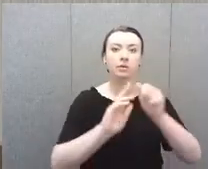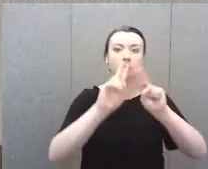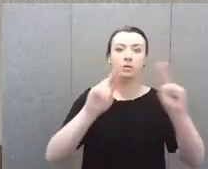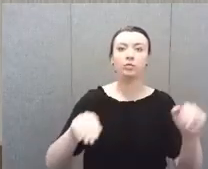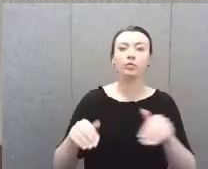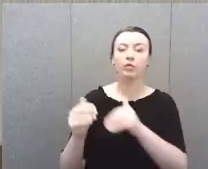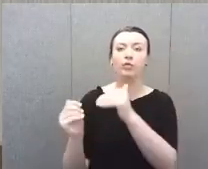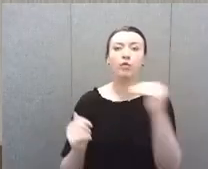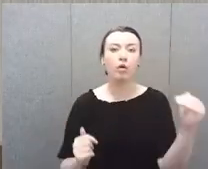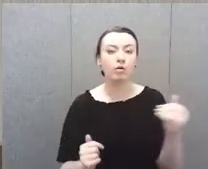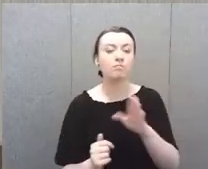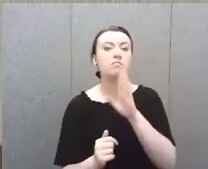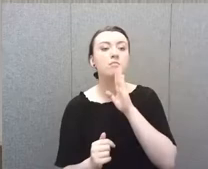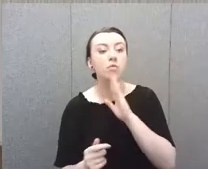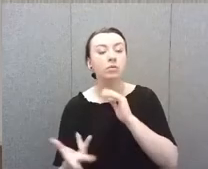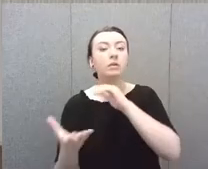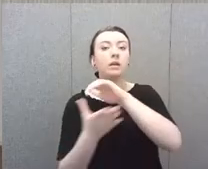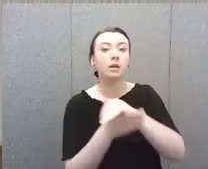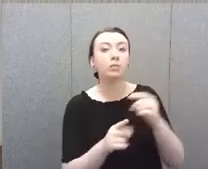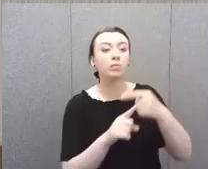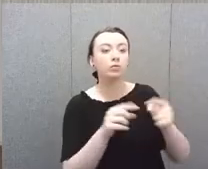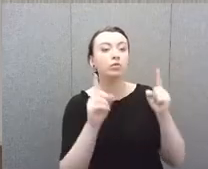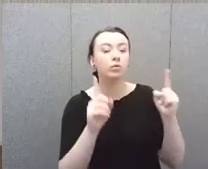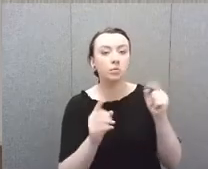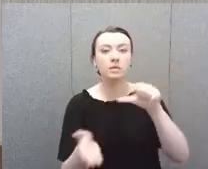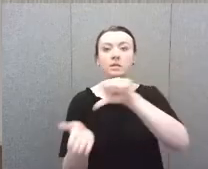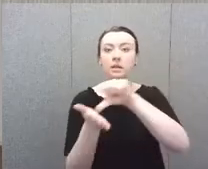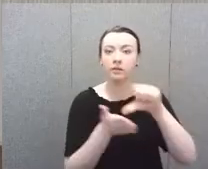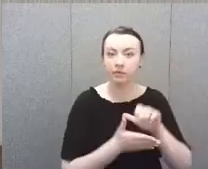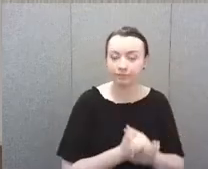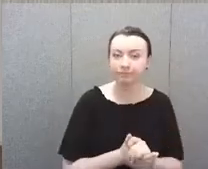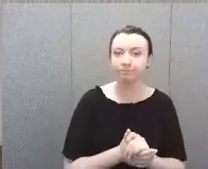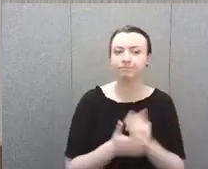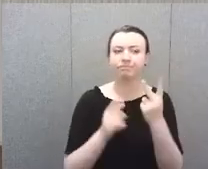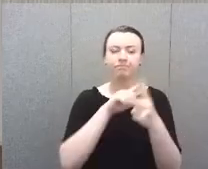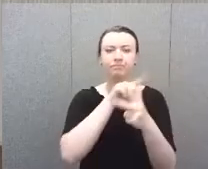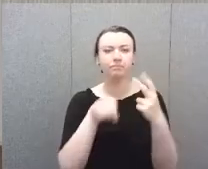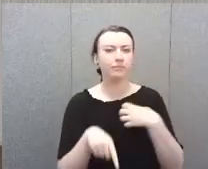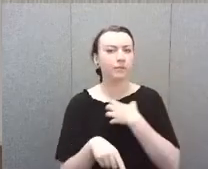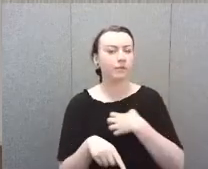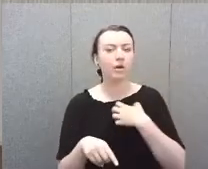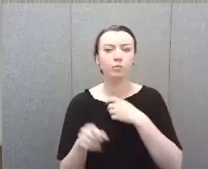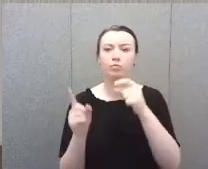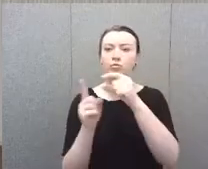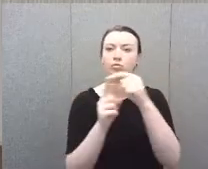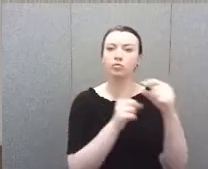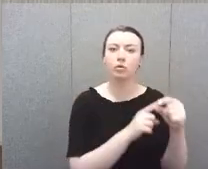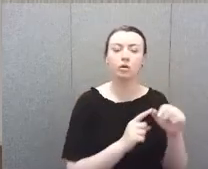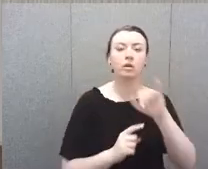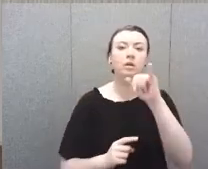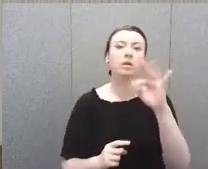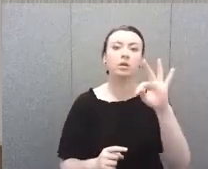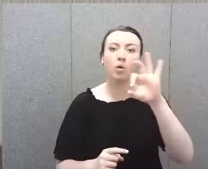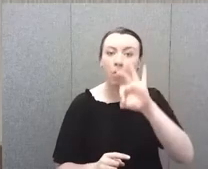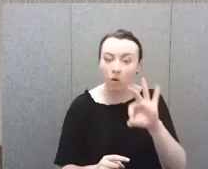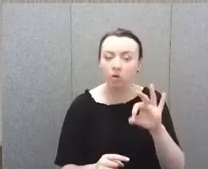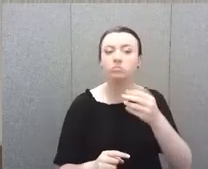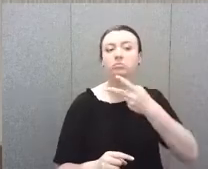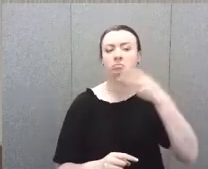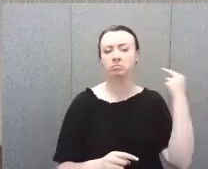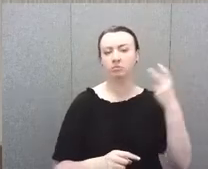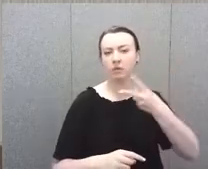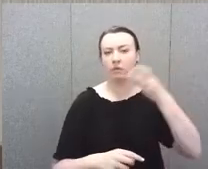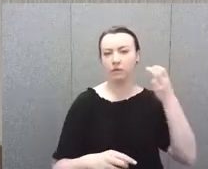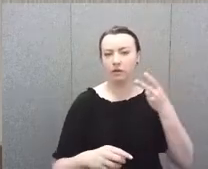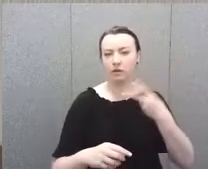Здравствуйте, доброе утро. Участники Международного форума лидерства женщин, женщины, мир и безопасность. Эти три слова –